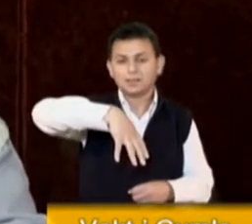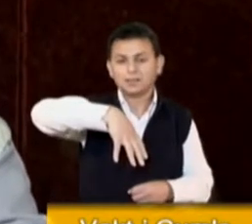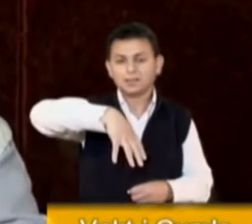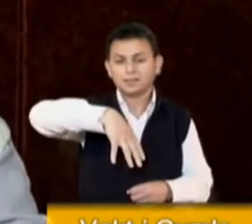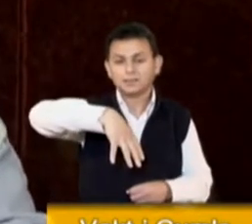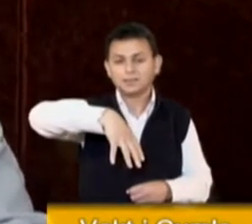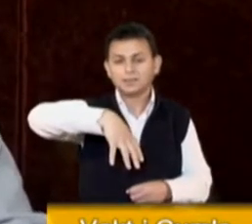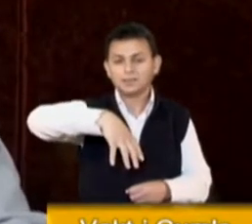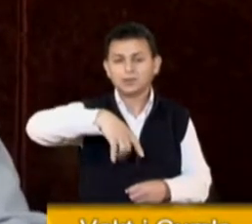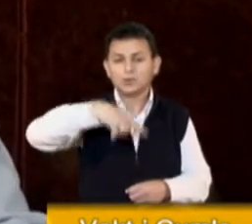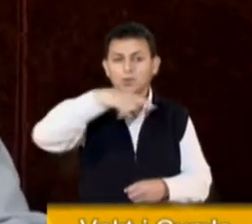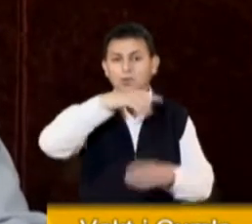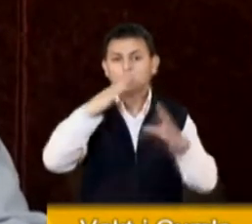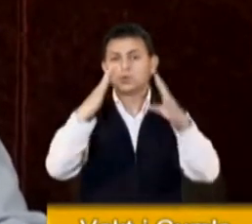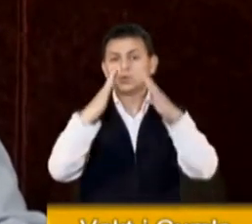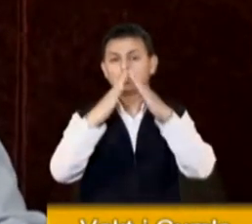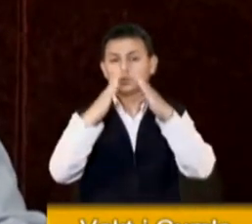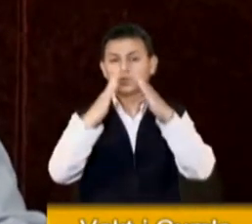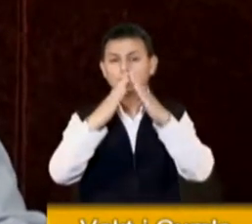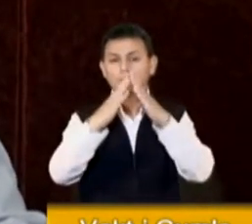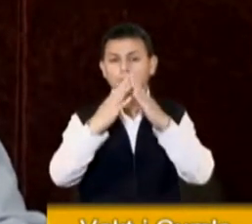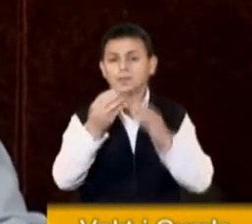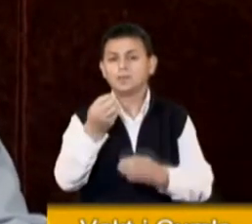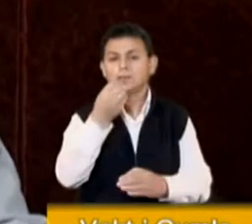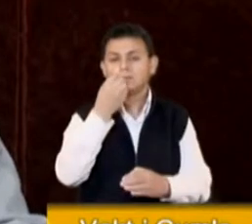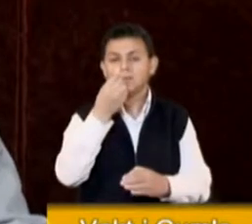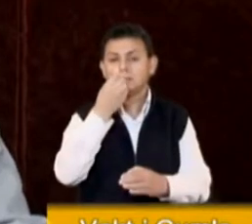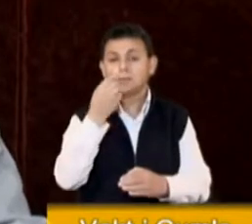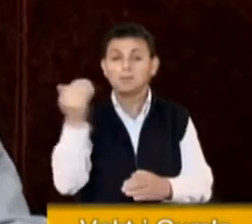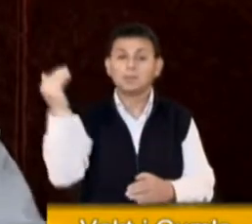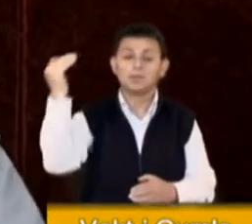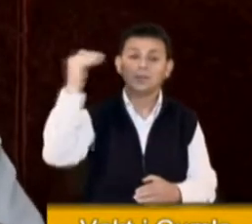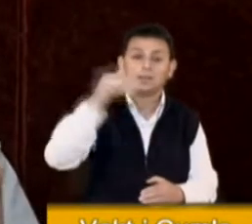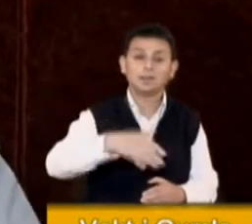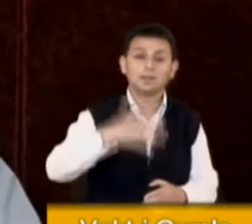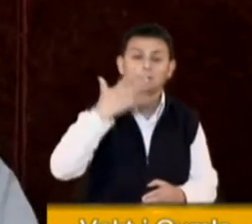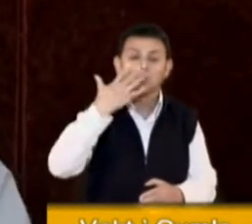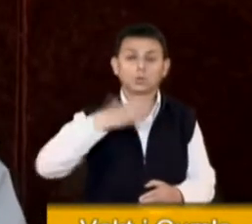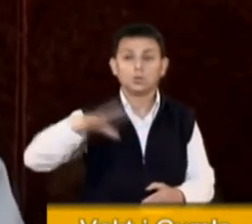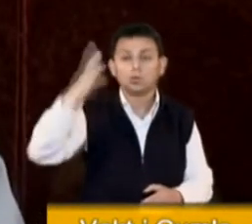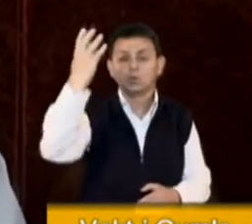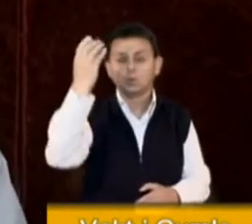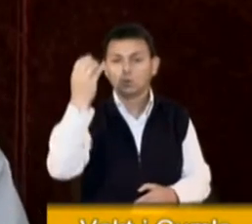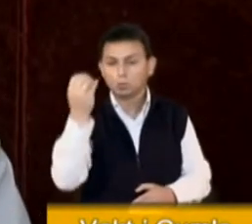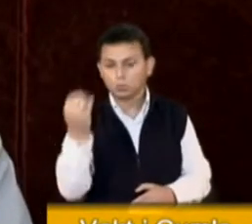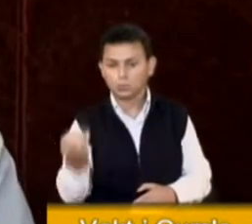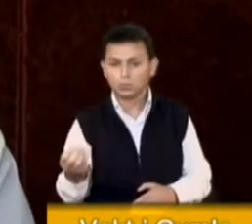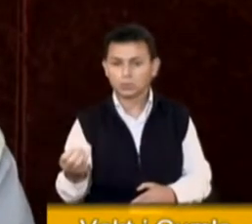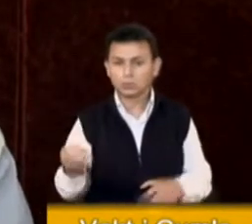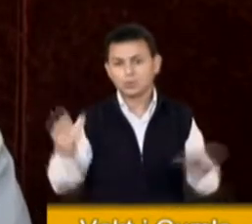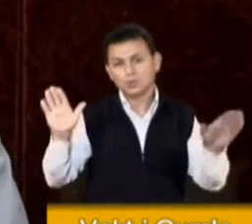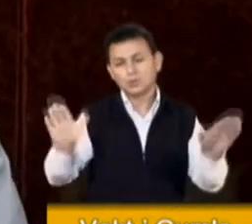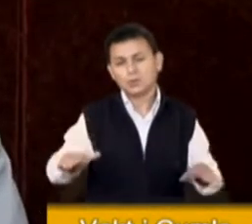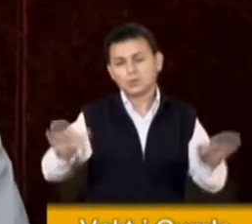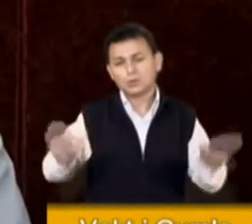yuvaya yemek getiren, yiyecek getiren insan yok olursa, o halde kalanlar kuş yavruları gibidir